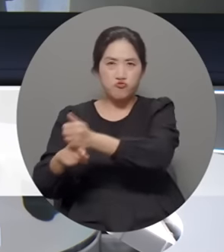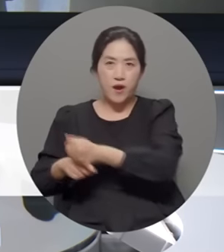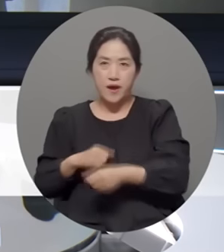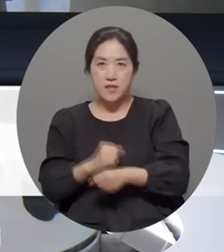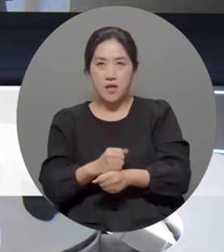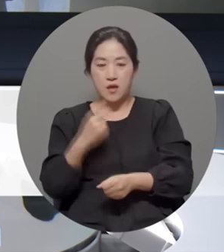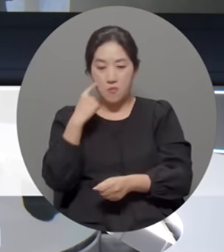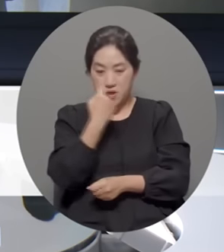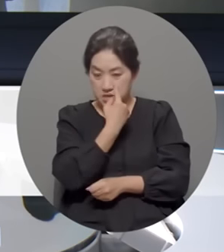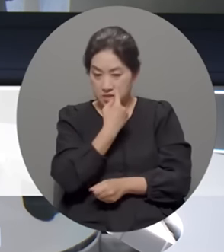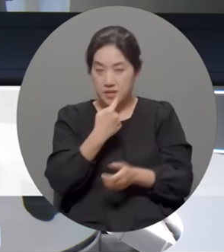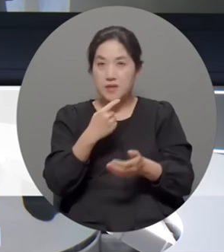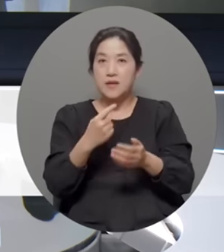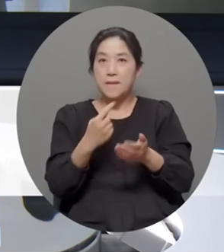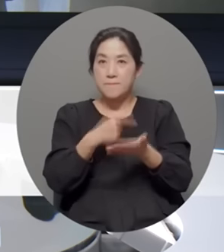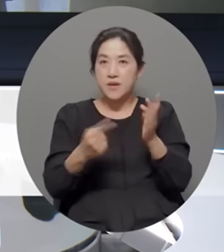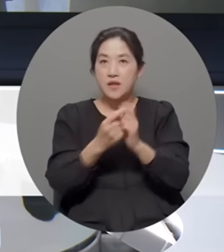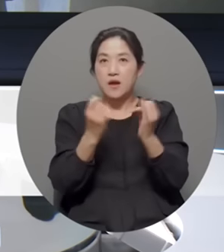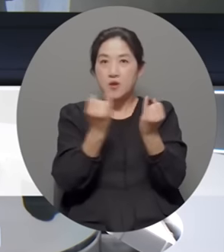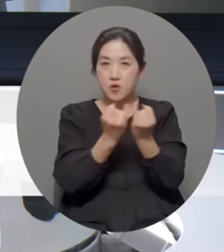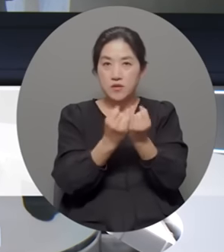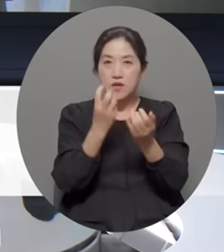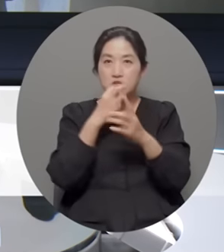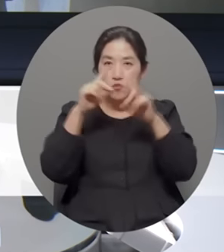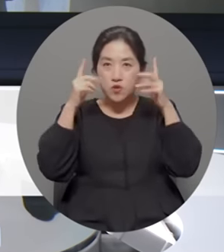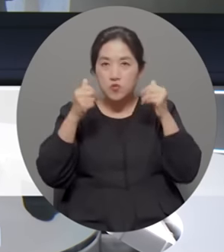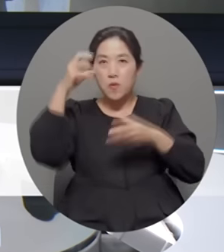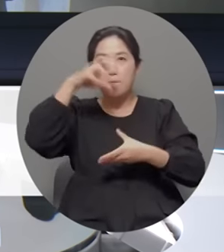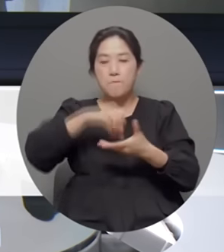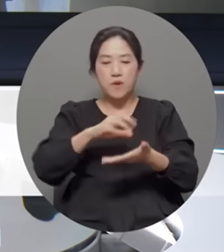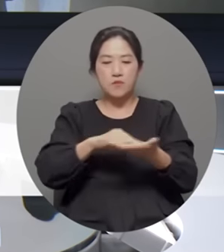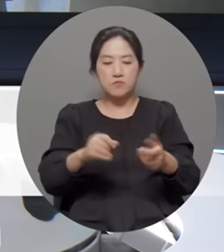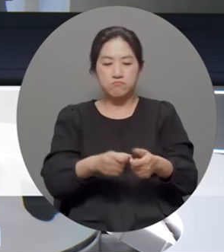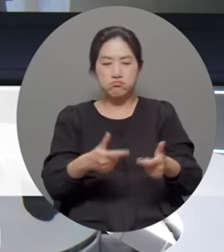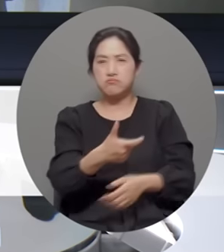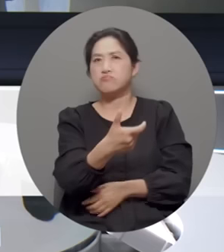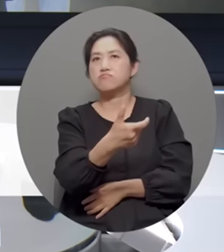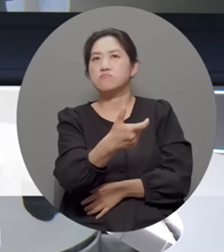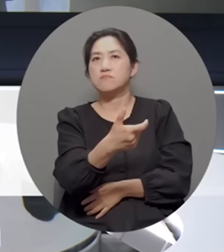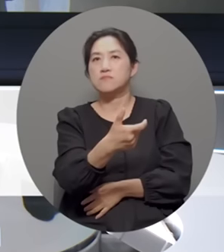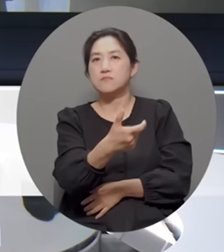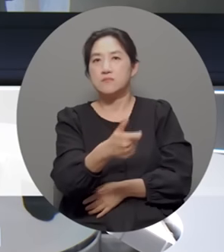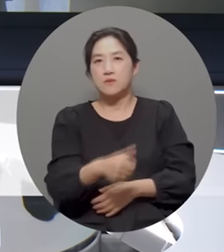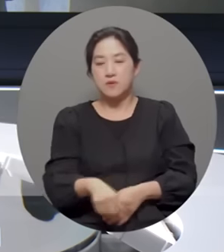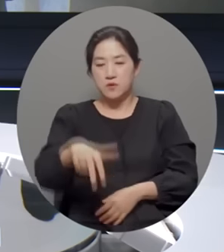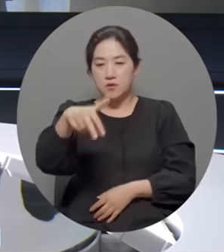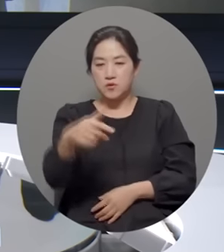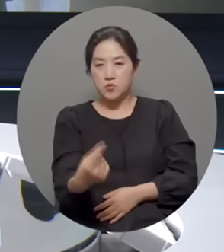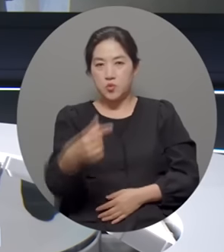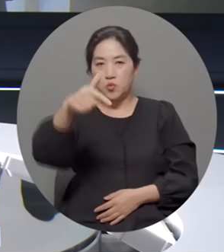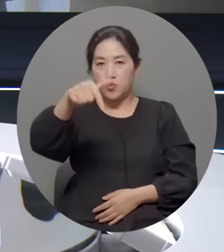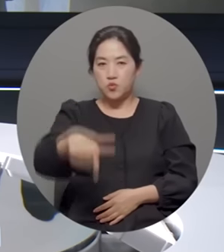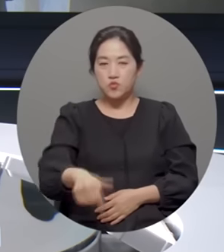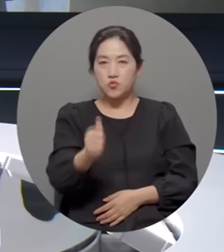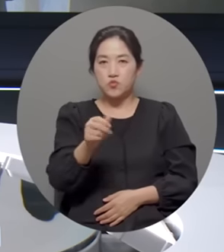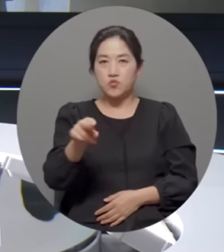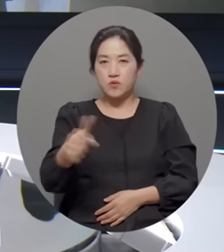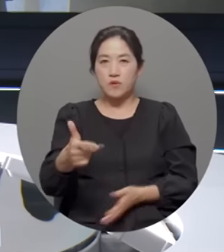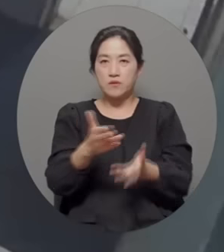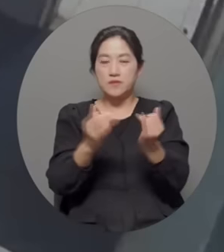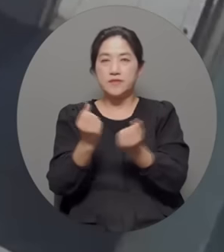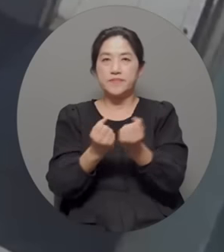확인된 피해 여성은 서울대 졸업생을 포함해 60여 명으로 늘었습니다. 이어서 조국현 기자입니다.